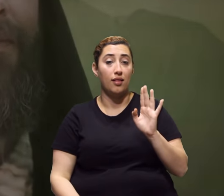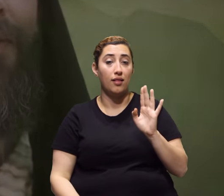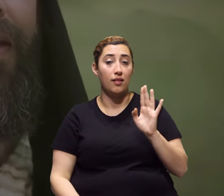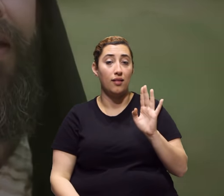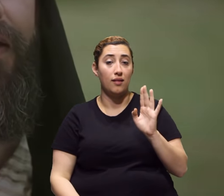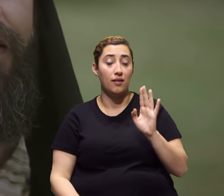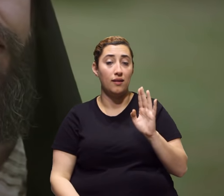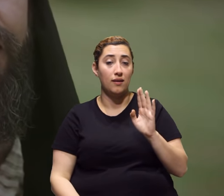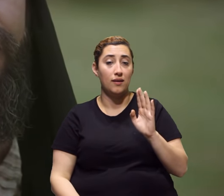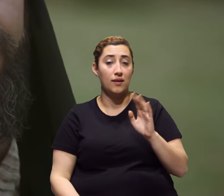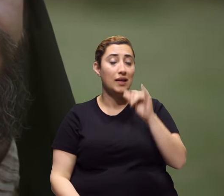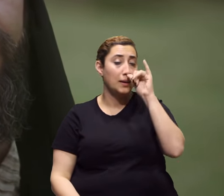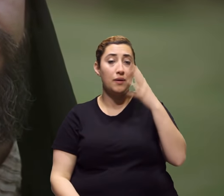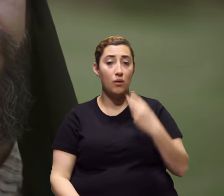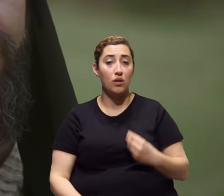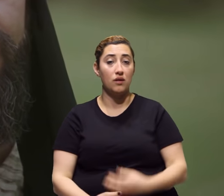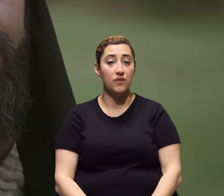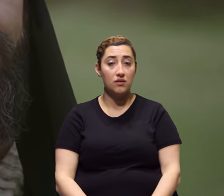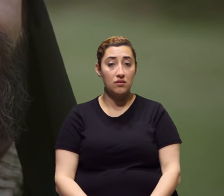Münkir ile müddeyi